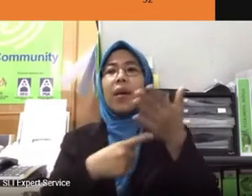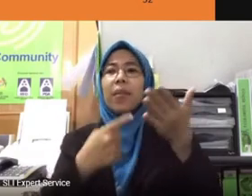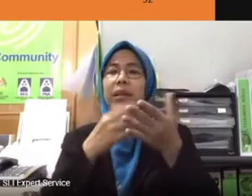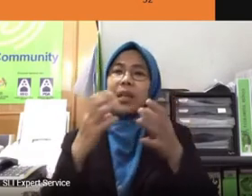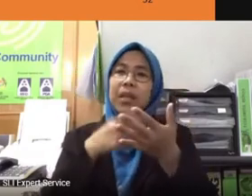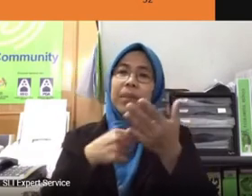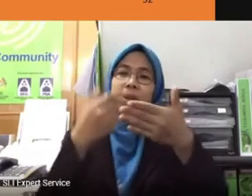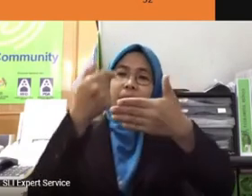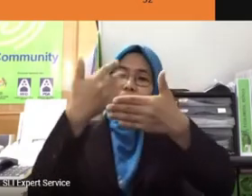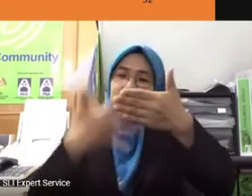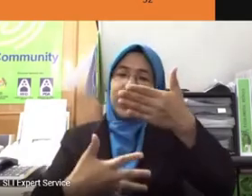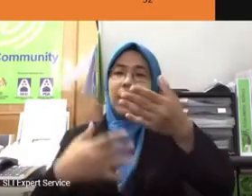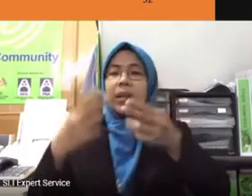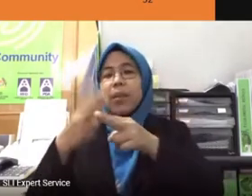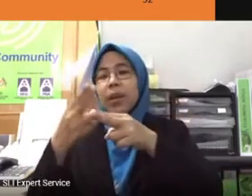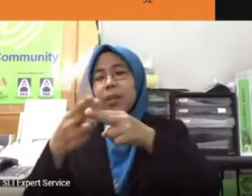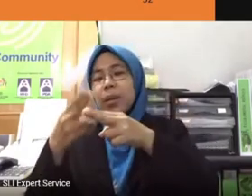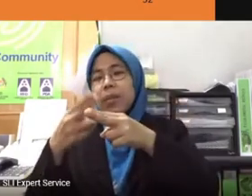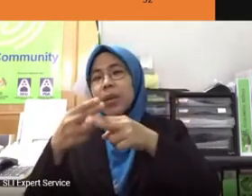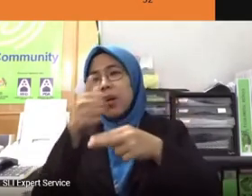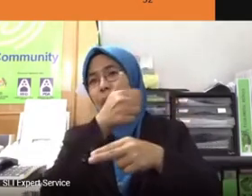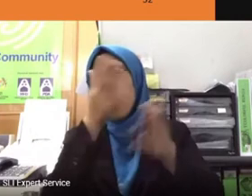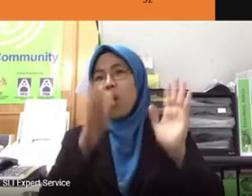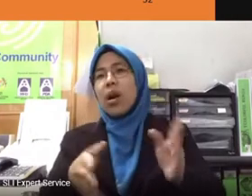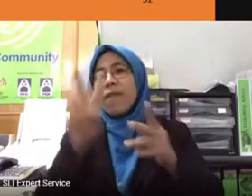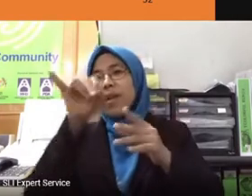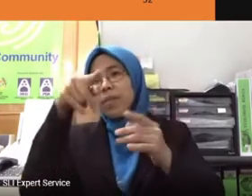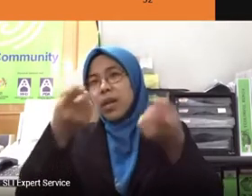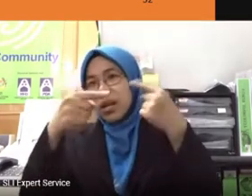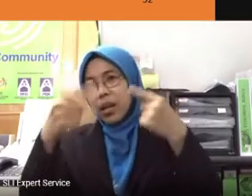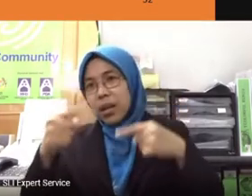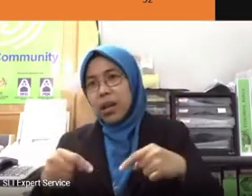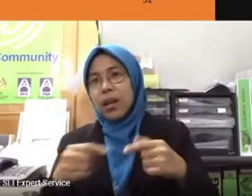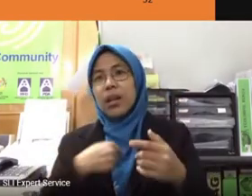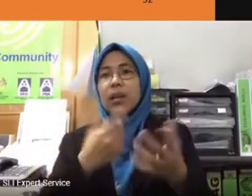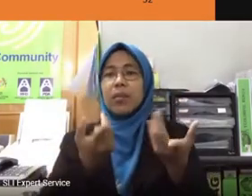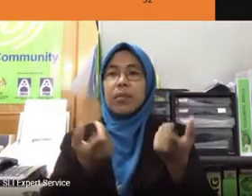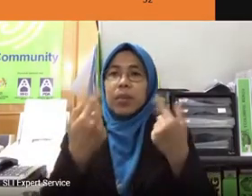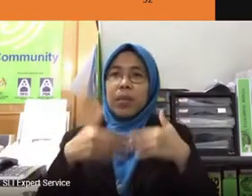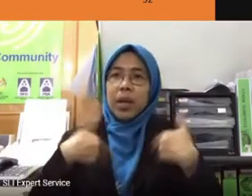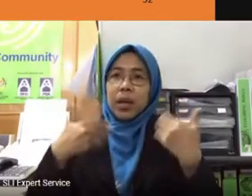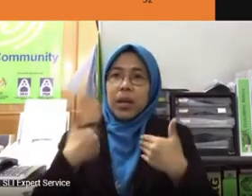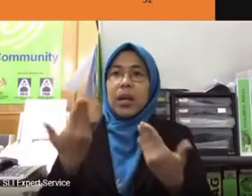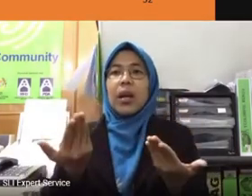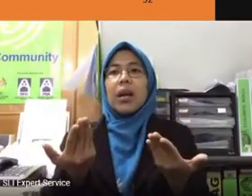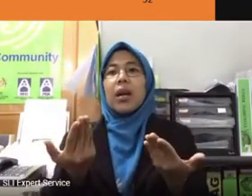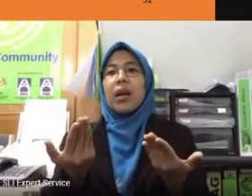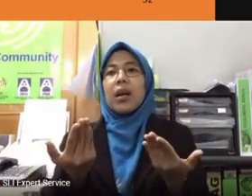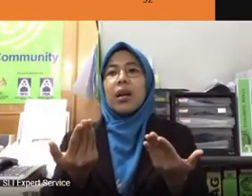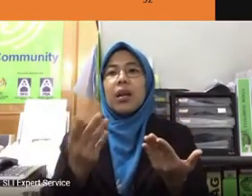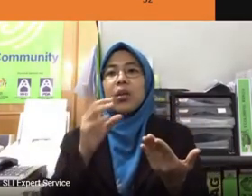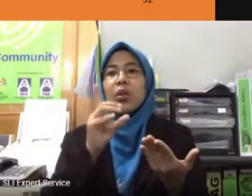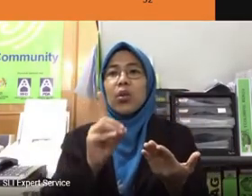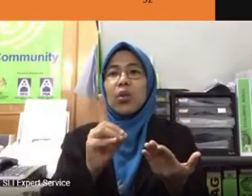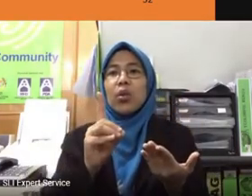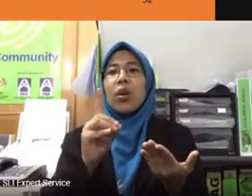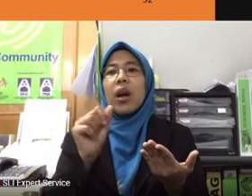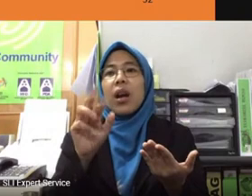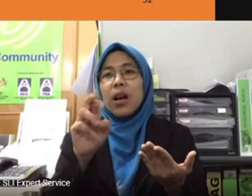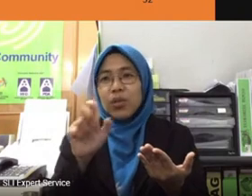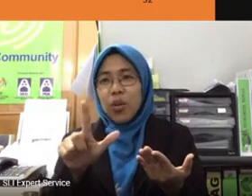salutasinya. Tuan-tuan dan puan-puan yang berbahagia, mengumumkan ketibaan yang berbahagia Profesor Madya Dr.